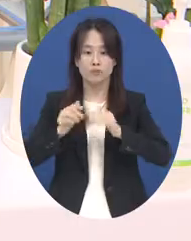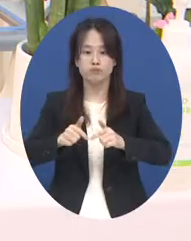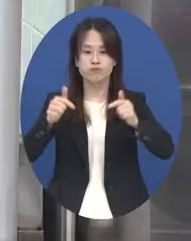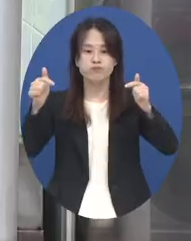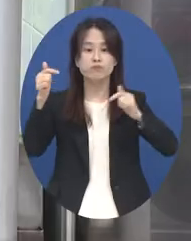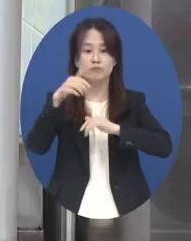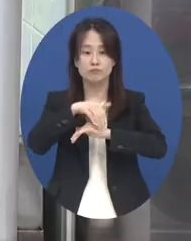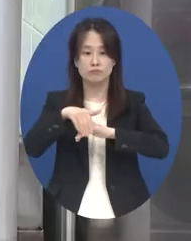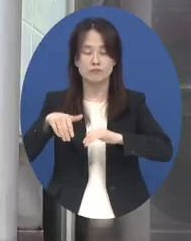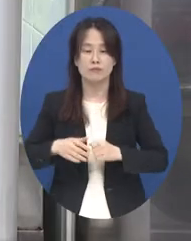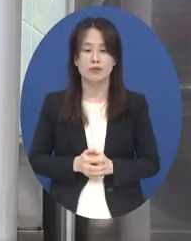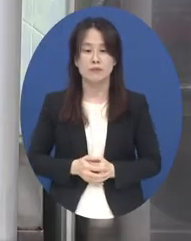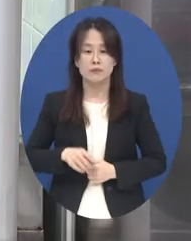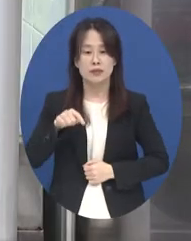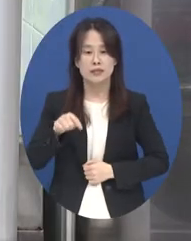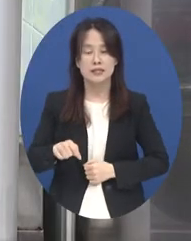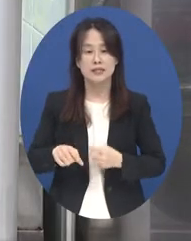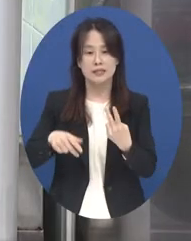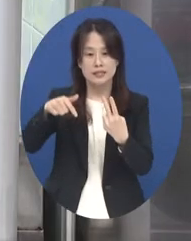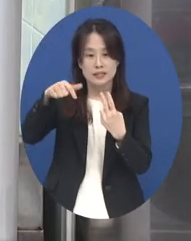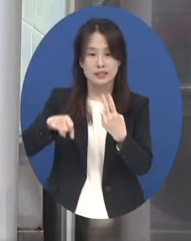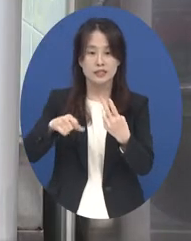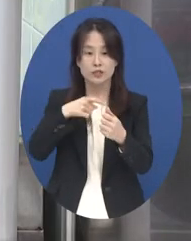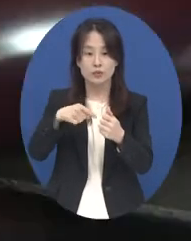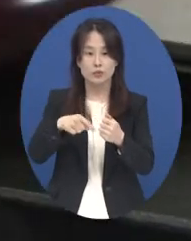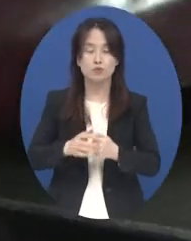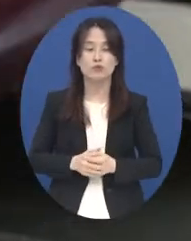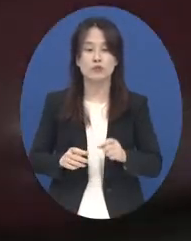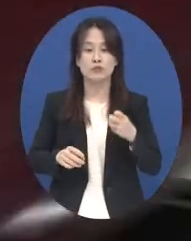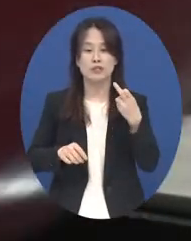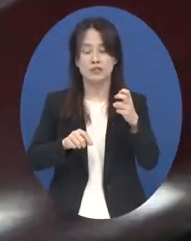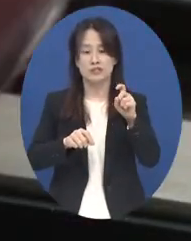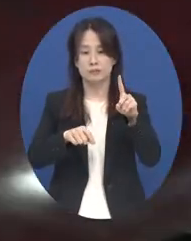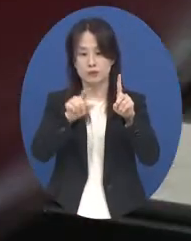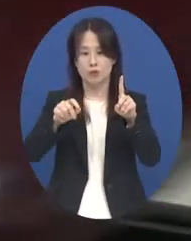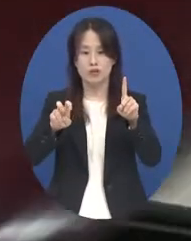전망. 쥐창식 아카데미 2기 교육은 다음